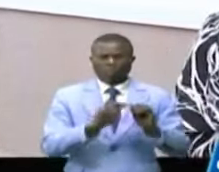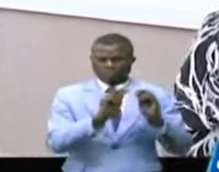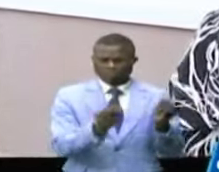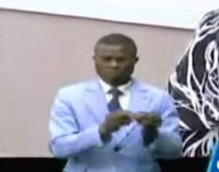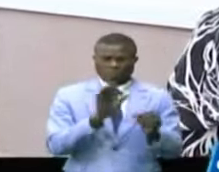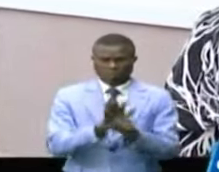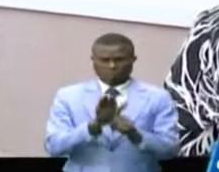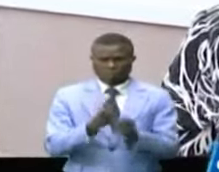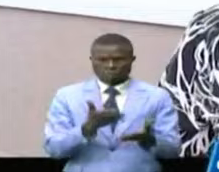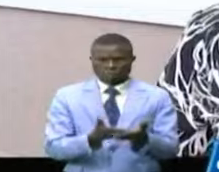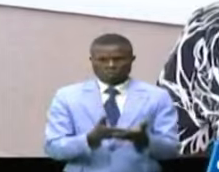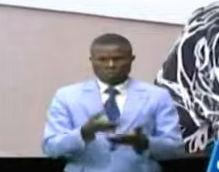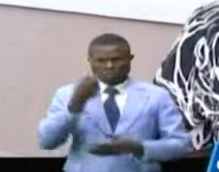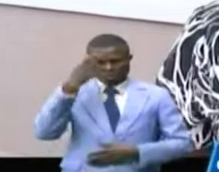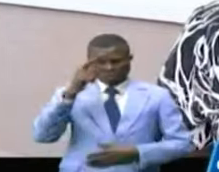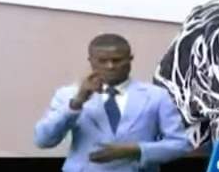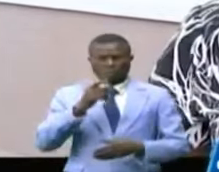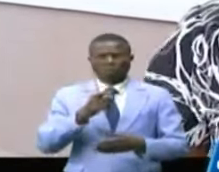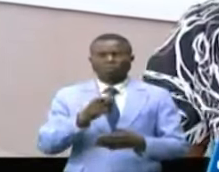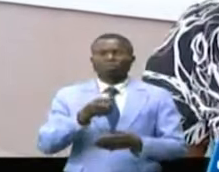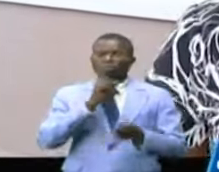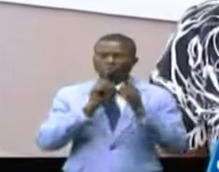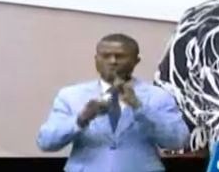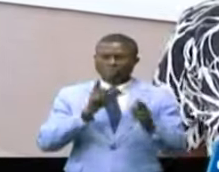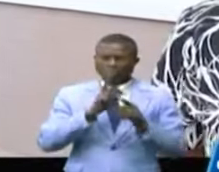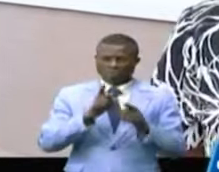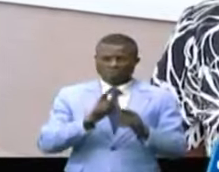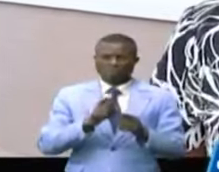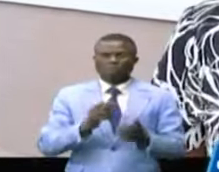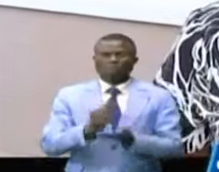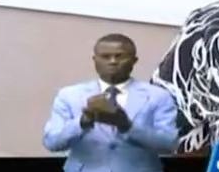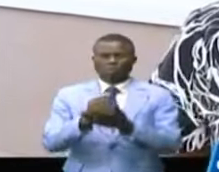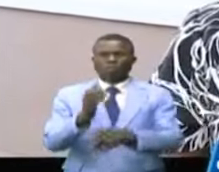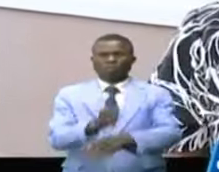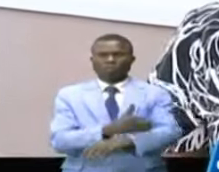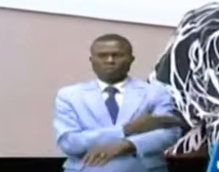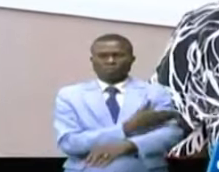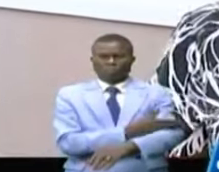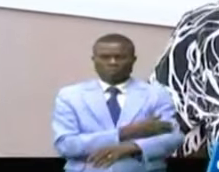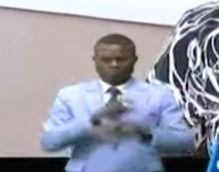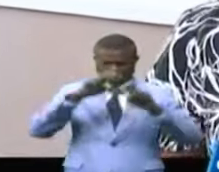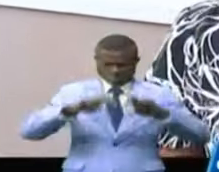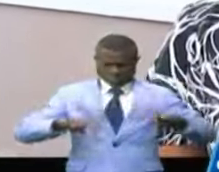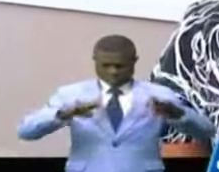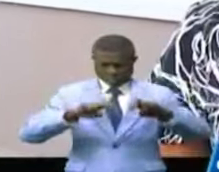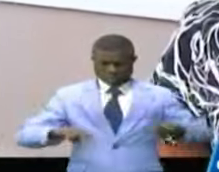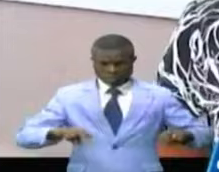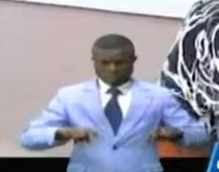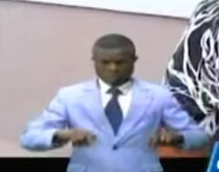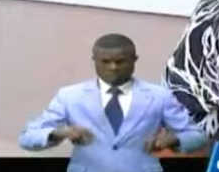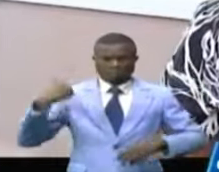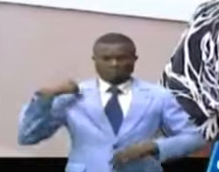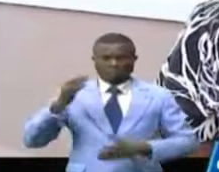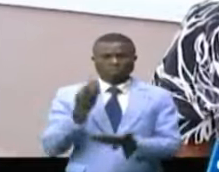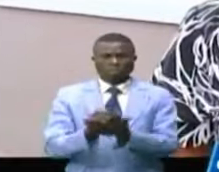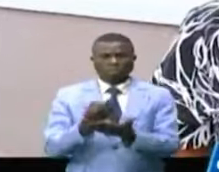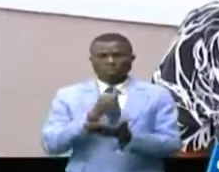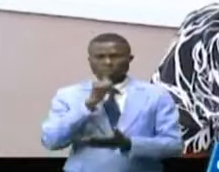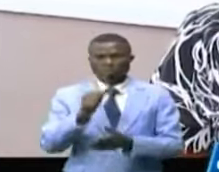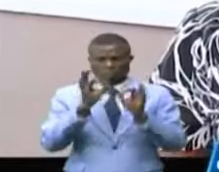account pour échanger comment faire avancer les vérifications non seulement des états financiers, mais